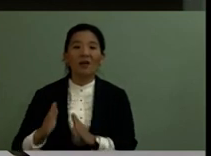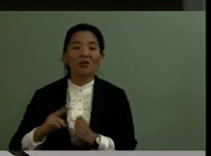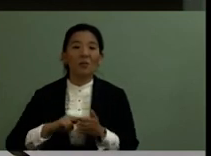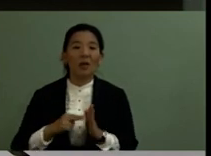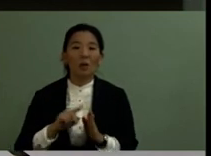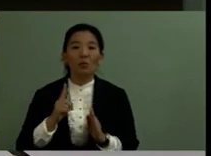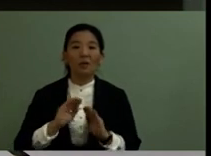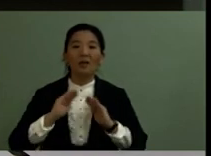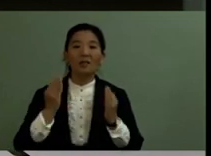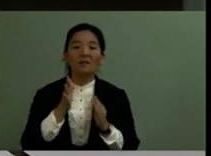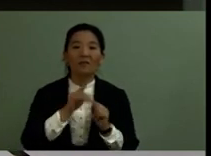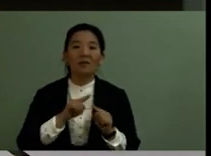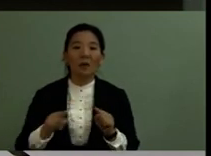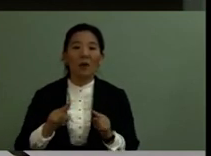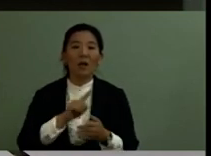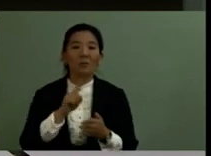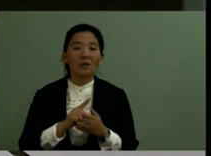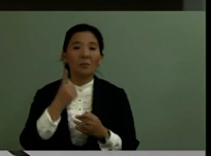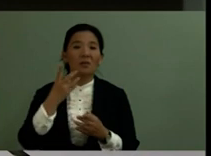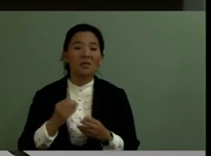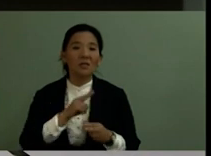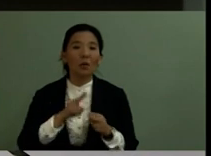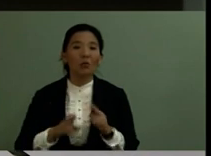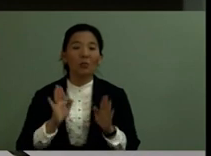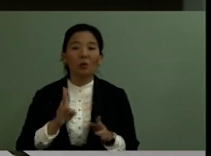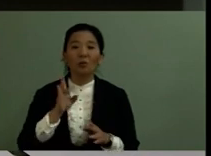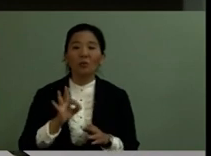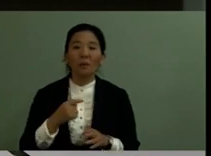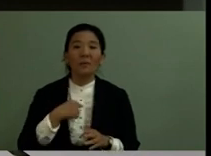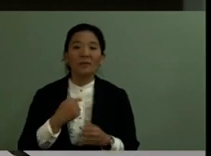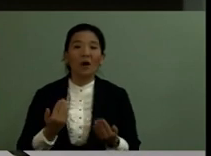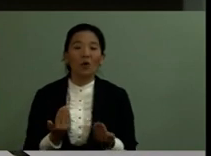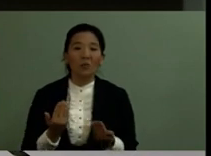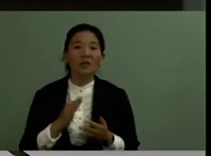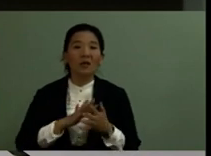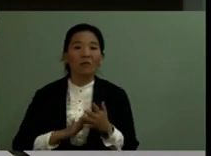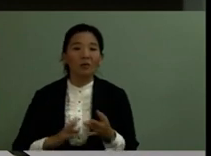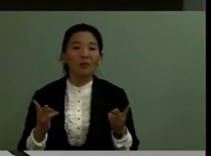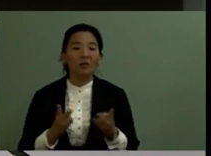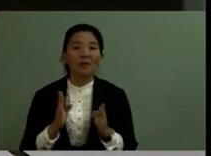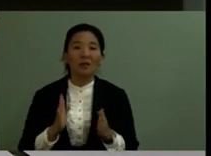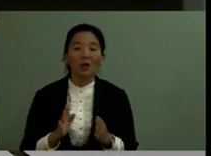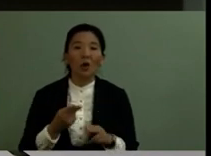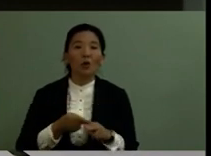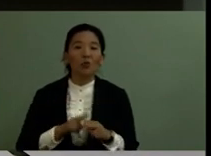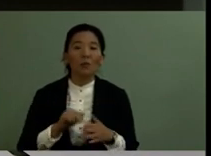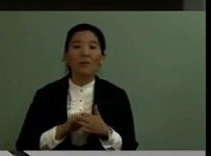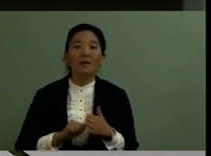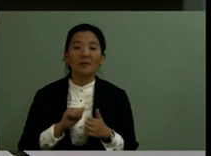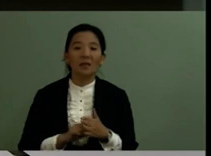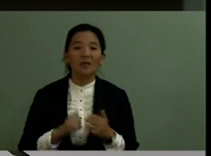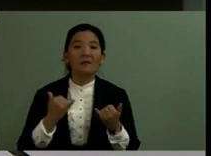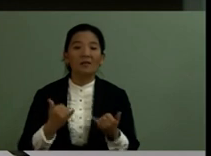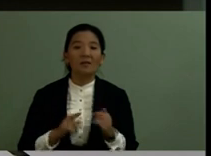Chunki karantin davri bir kun emas, bir kun albatta tugaydi, lekin biz hayotimizni davom ettirishimiz kerak. Shu maqsadda